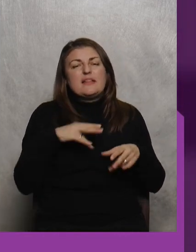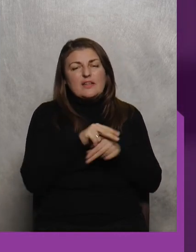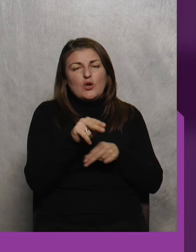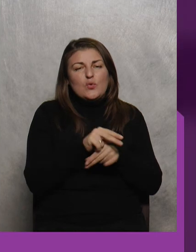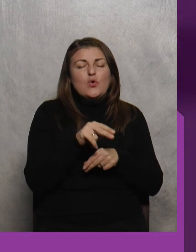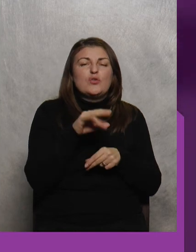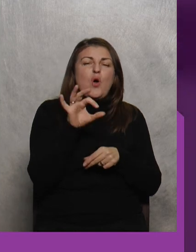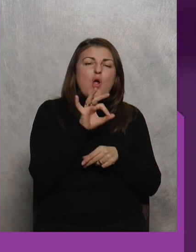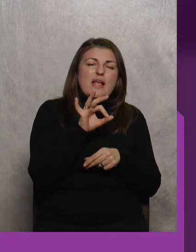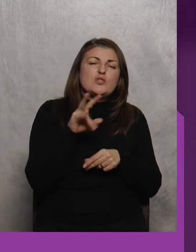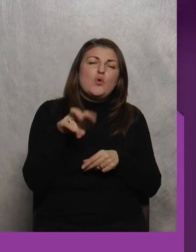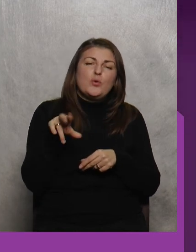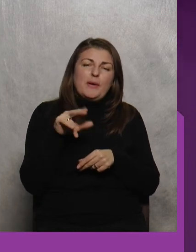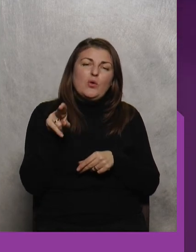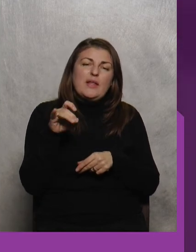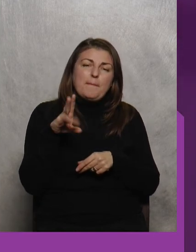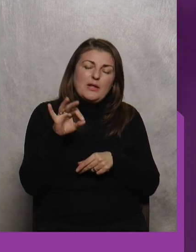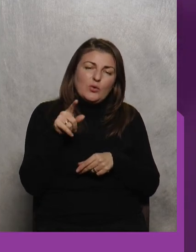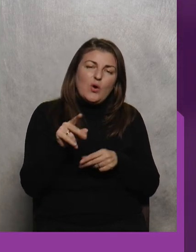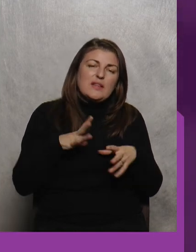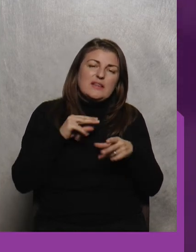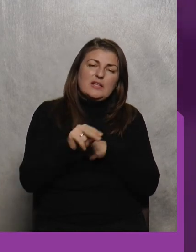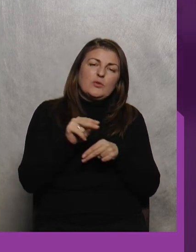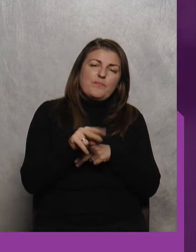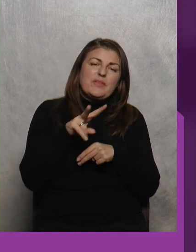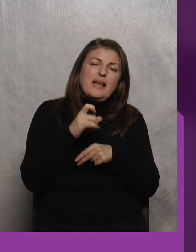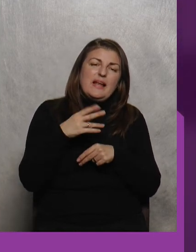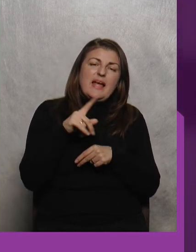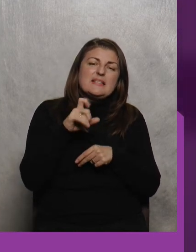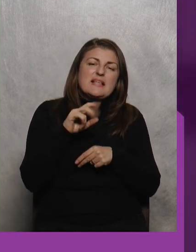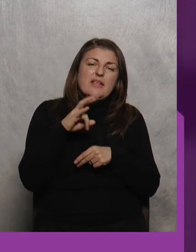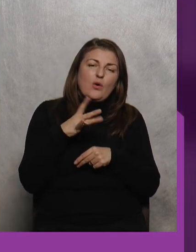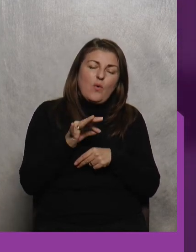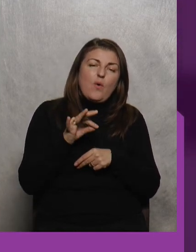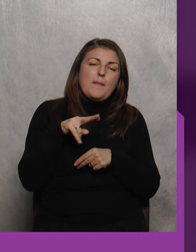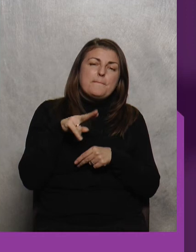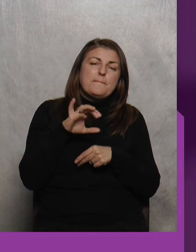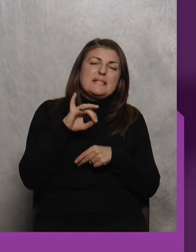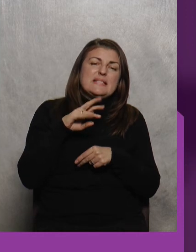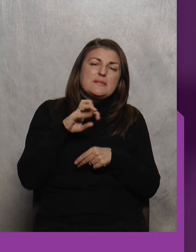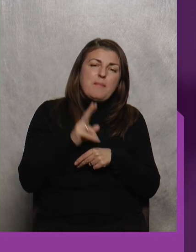Бесальну Олесю, і Людмилу Деменко тренує Лілія Занько і Пісьмак Артем.